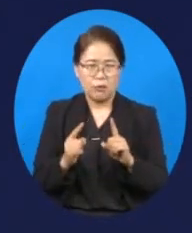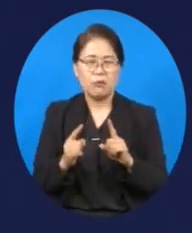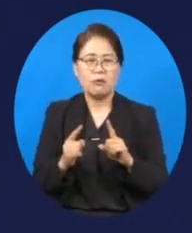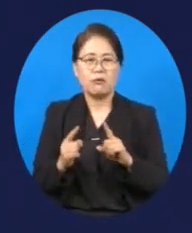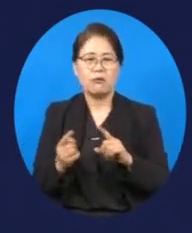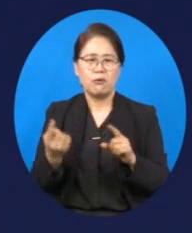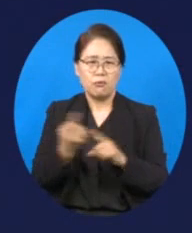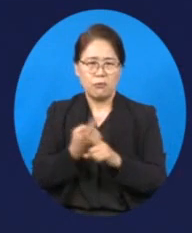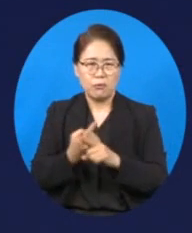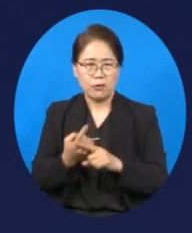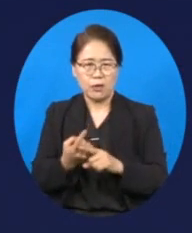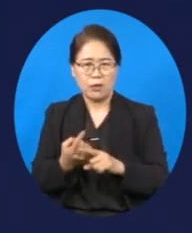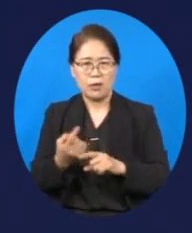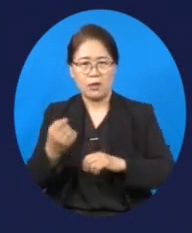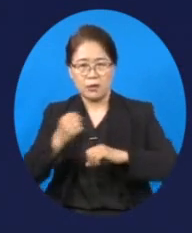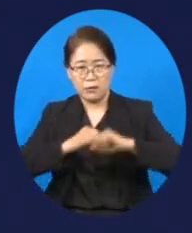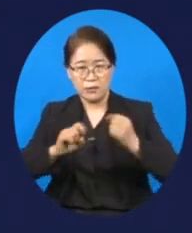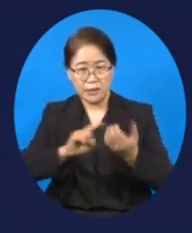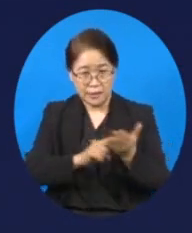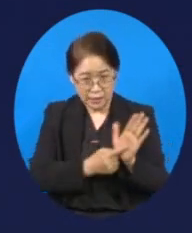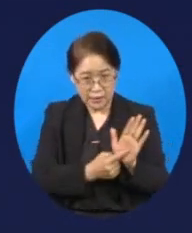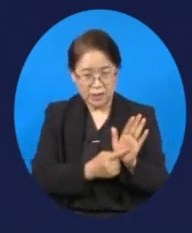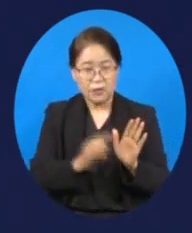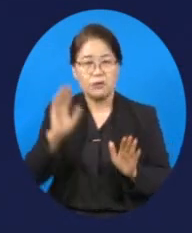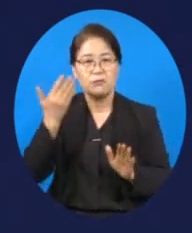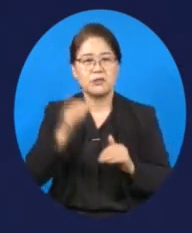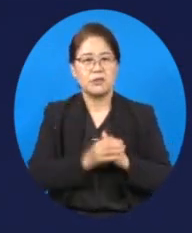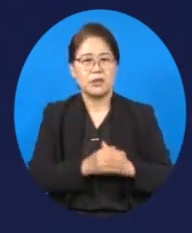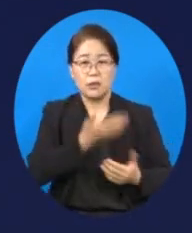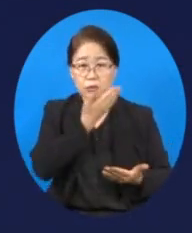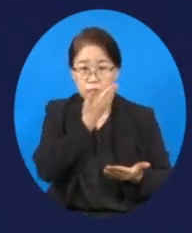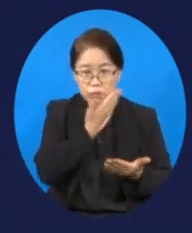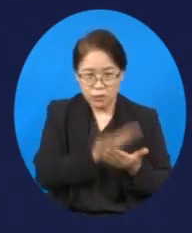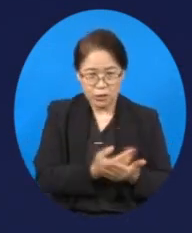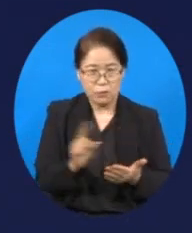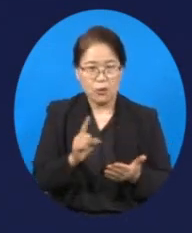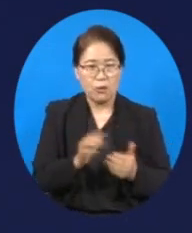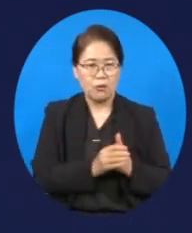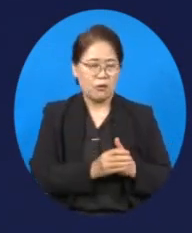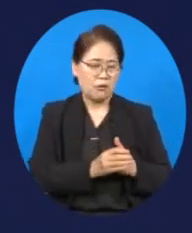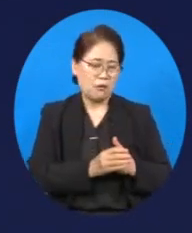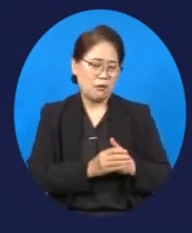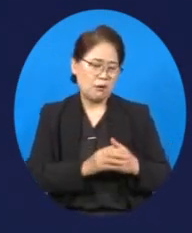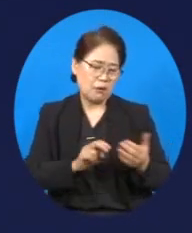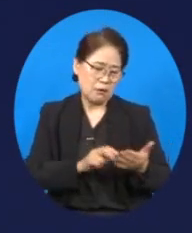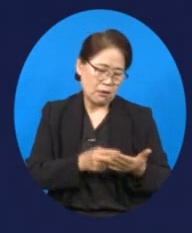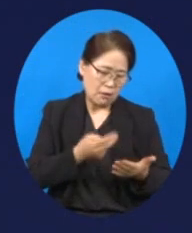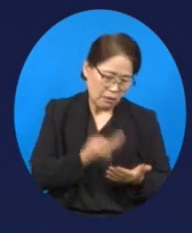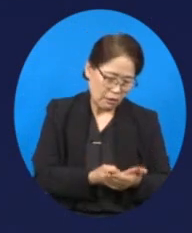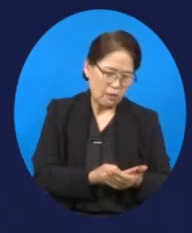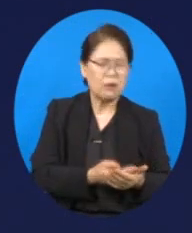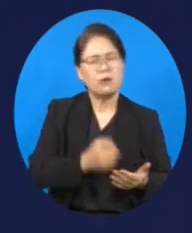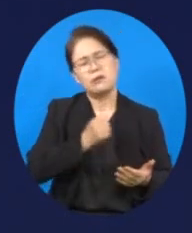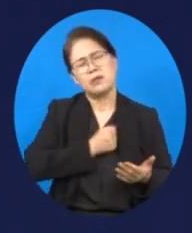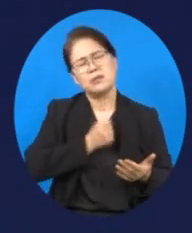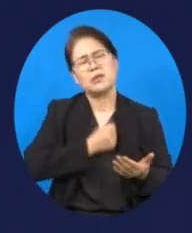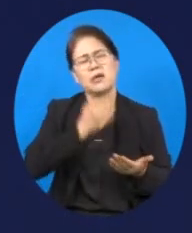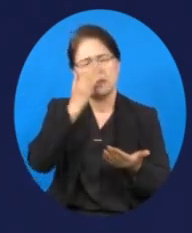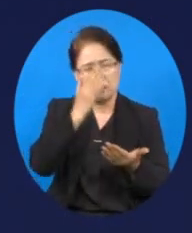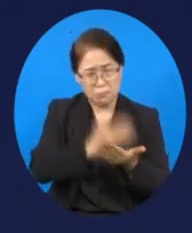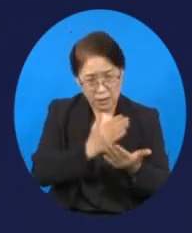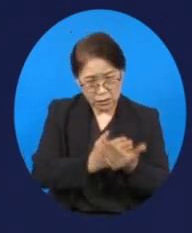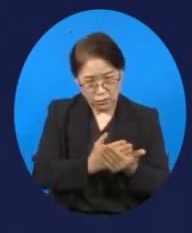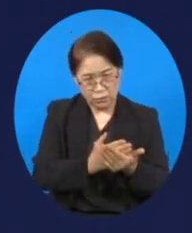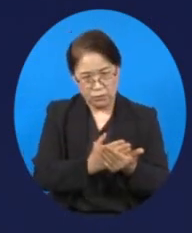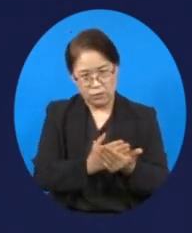역사가 일어날 것입니다 중요한 것은 탄식만 하지 말고 어떤 자리에 있든지간에 그 자리에서